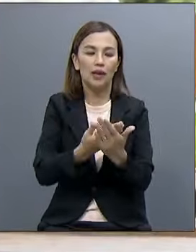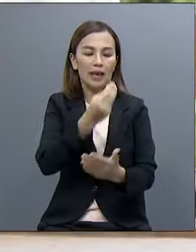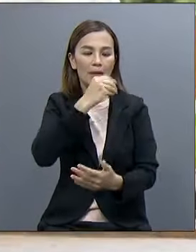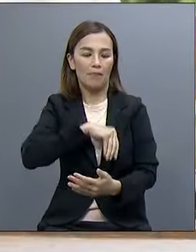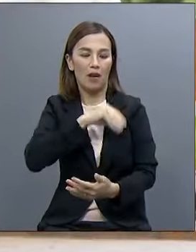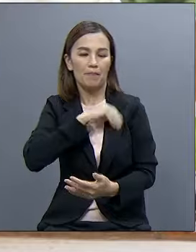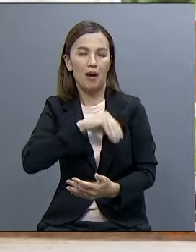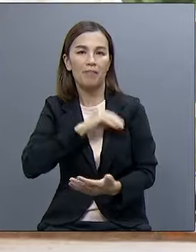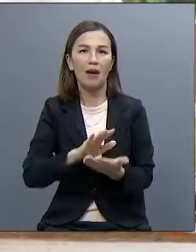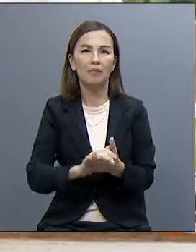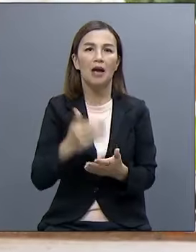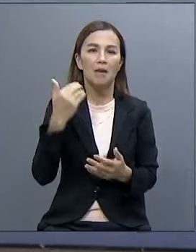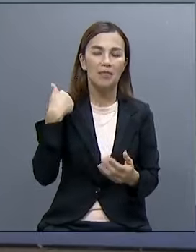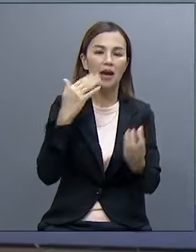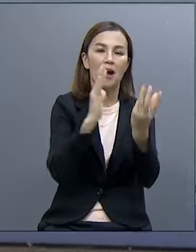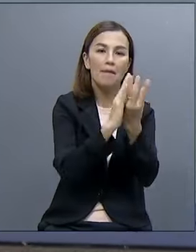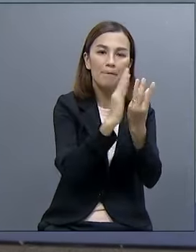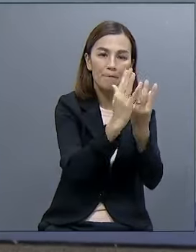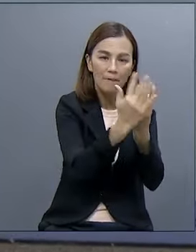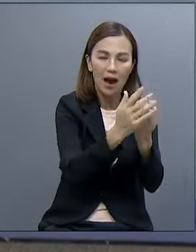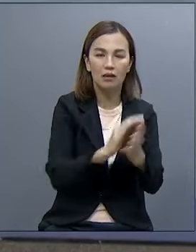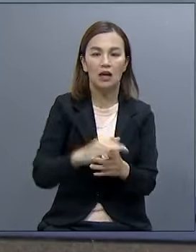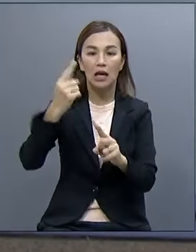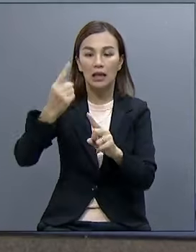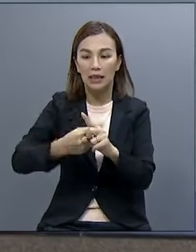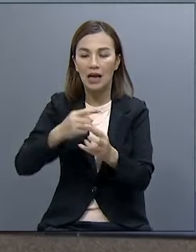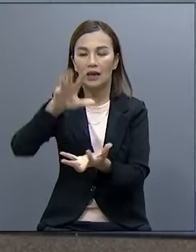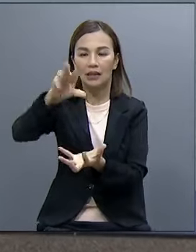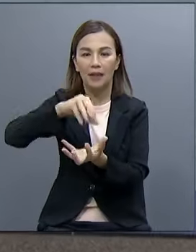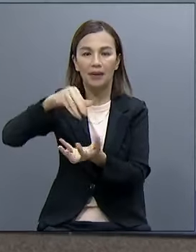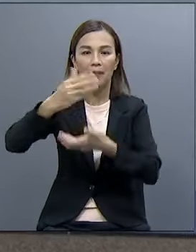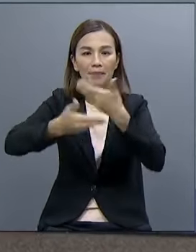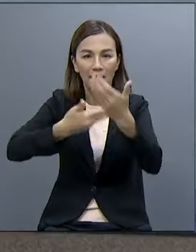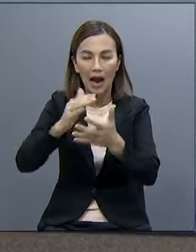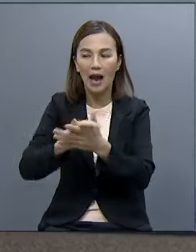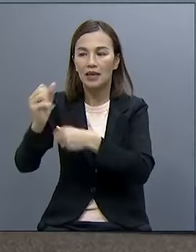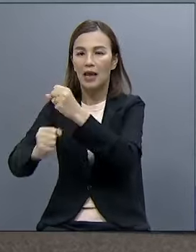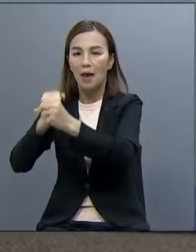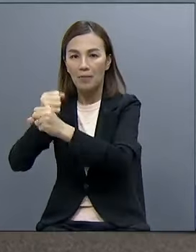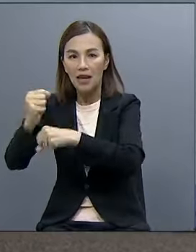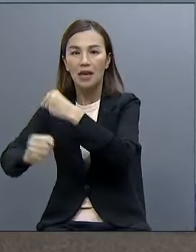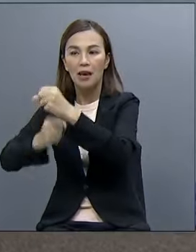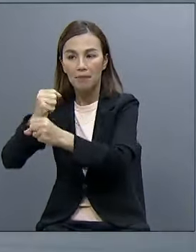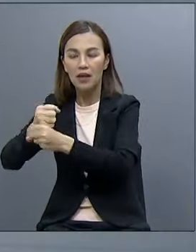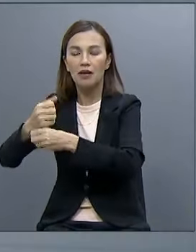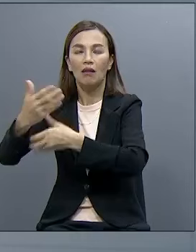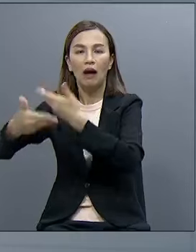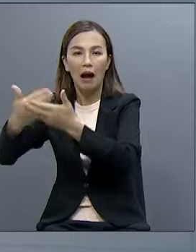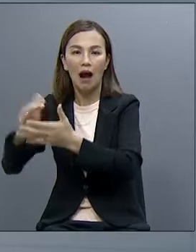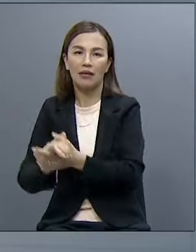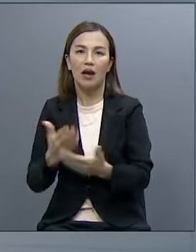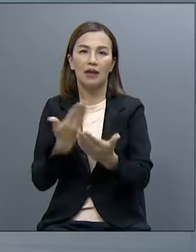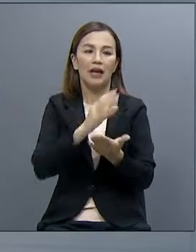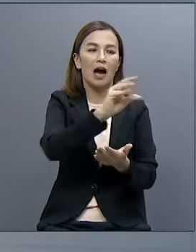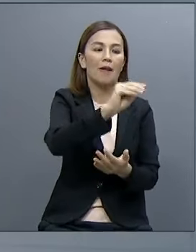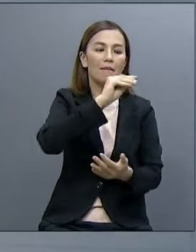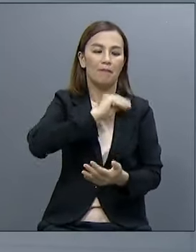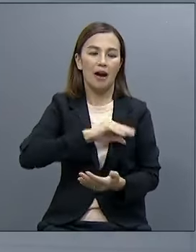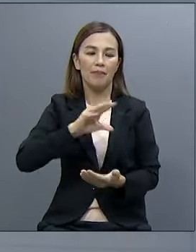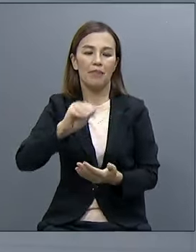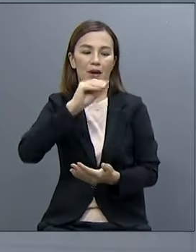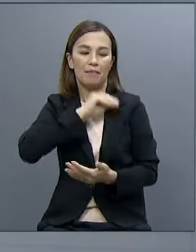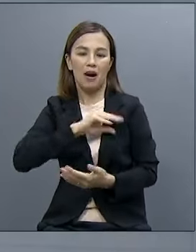รายวันมีพืชรายเดือนมีพืชรายปีครับเรามีรายได้ทุกวันมันอาจจะไม่ได้เงินก้อนแต่มันเป็นเงินสะสมที่เรามีราย